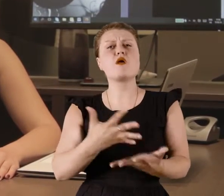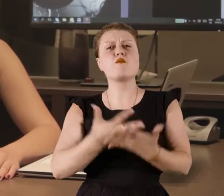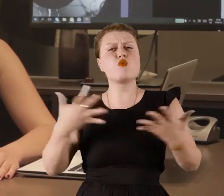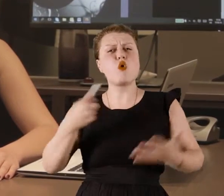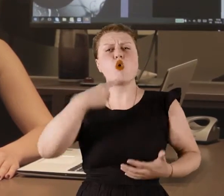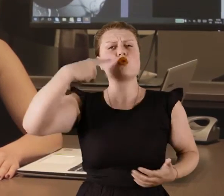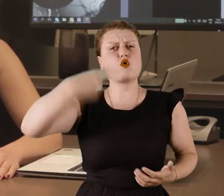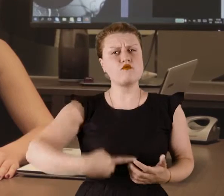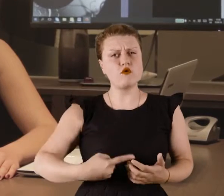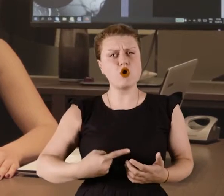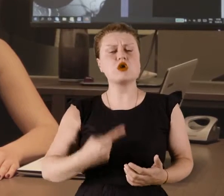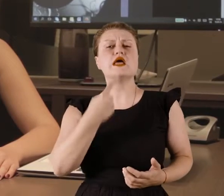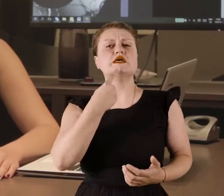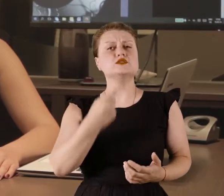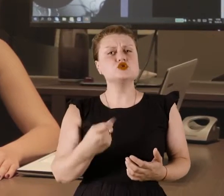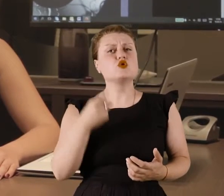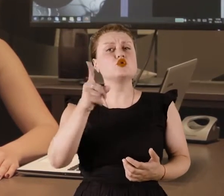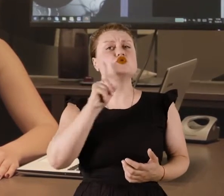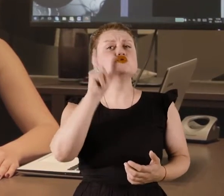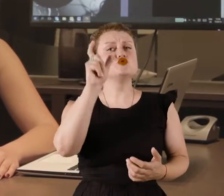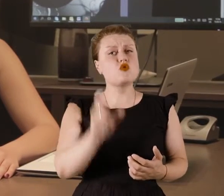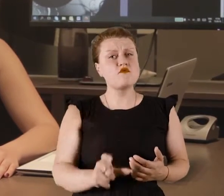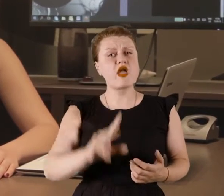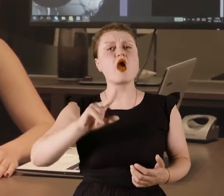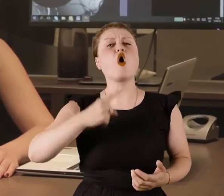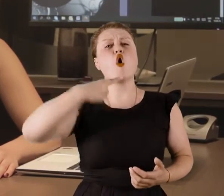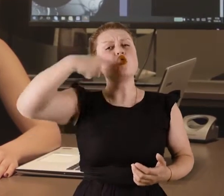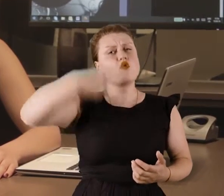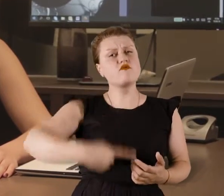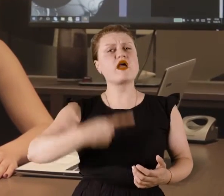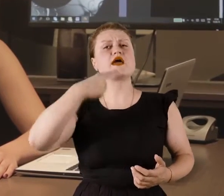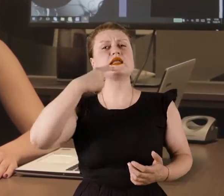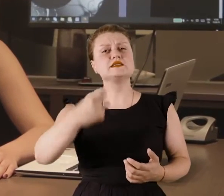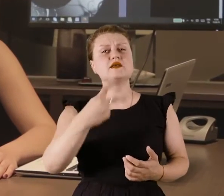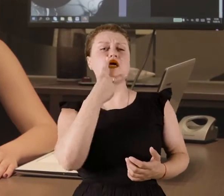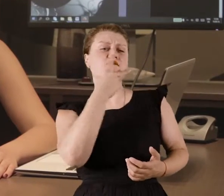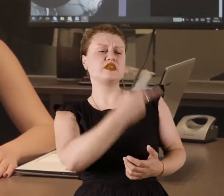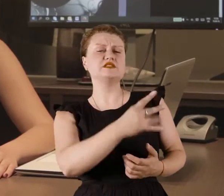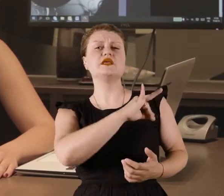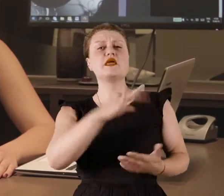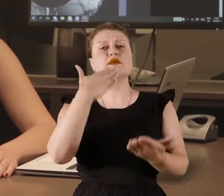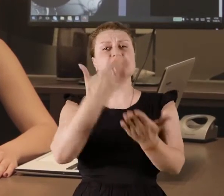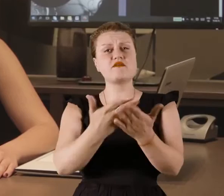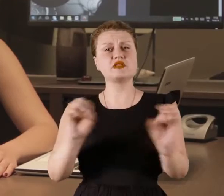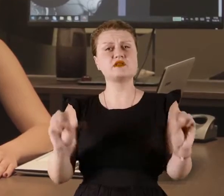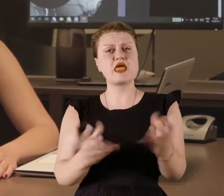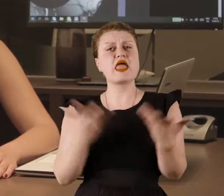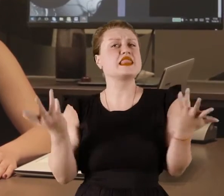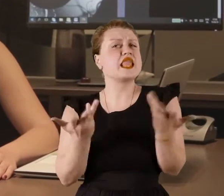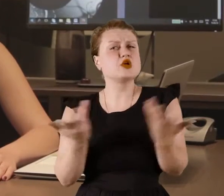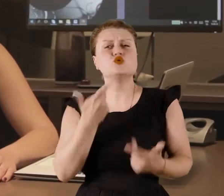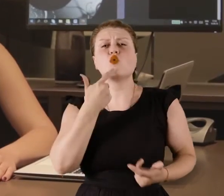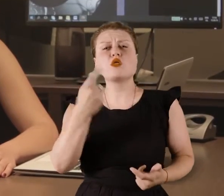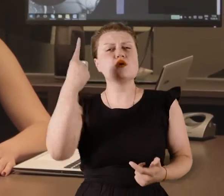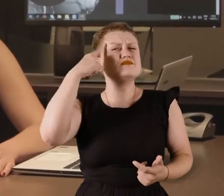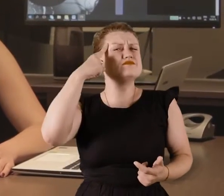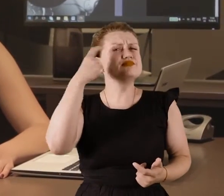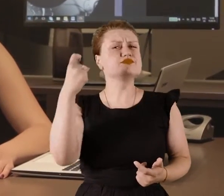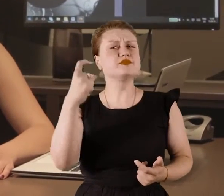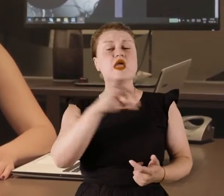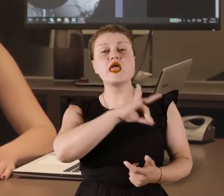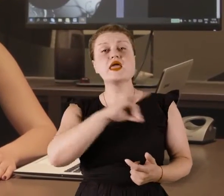изключително отговорна, защото този човек отговаря за визията и представянето на събитието. Нещо, което е запомнящо